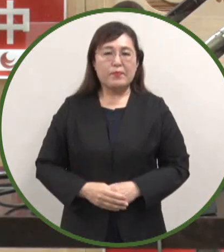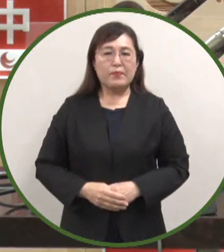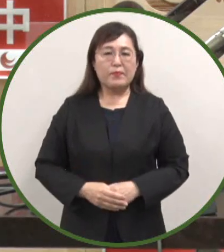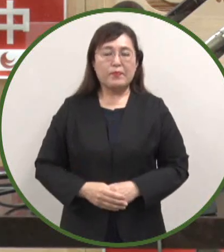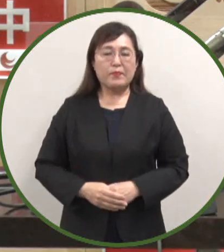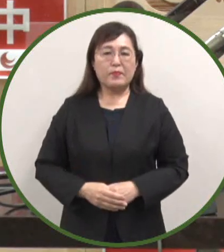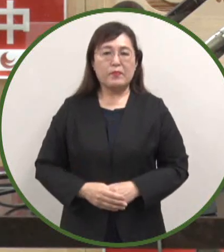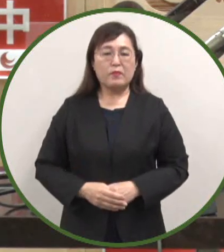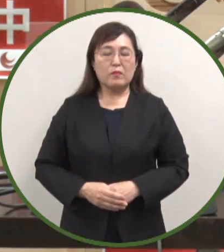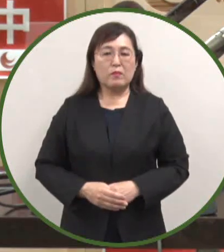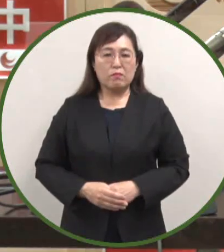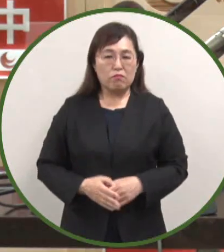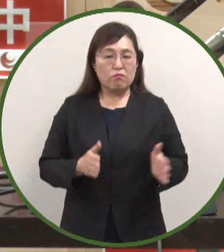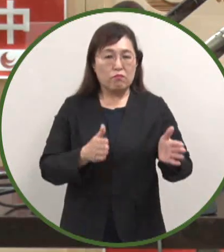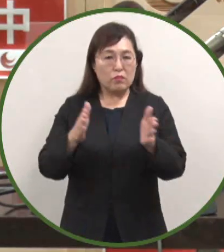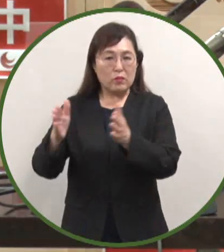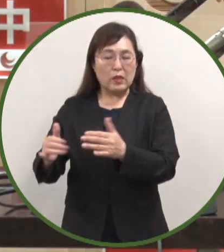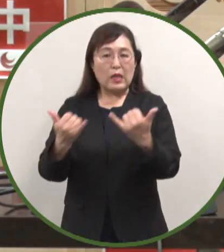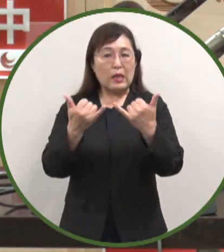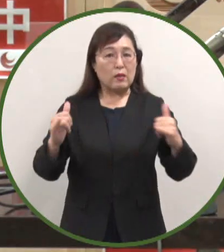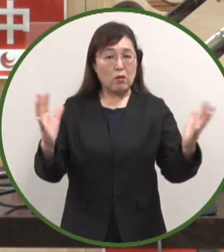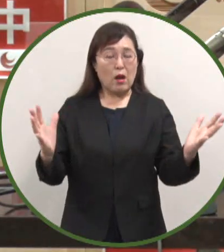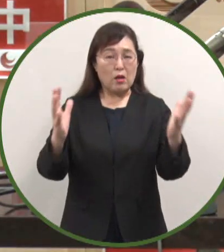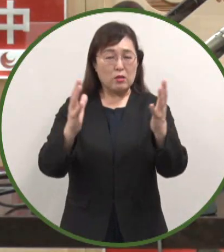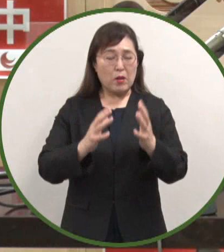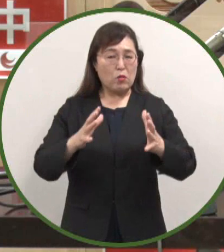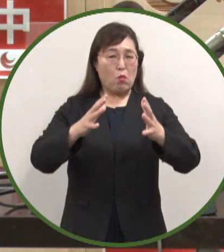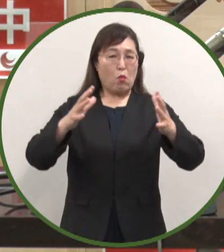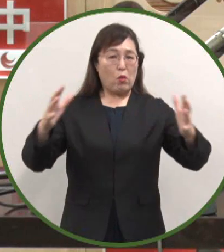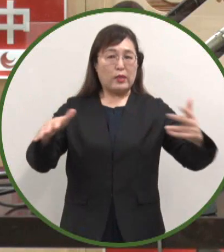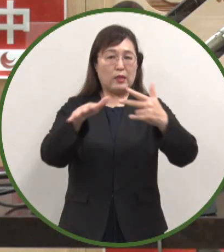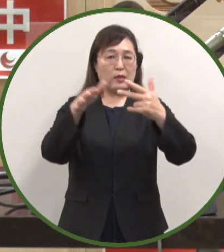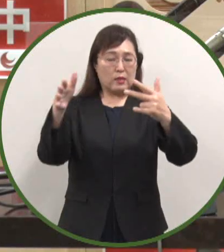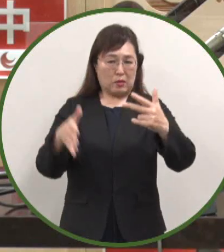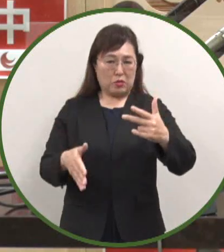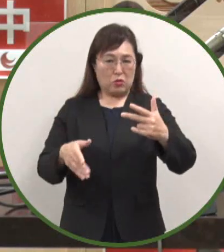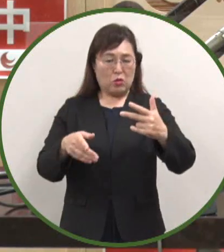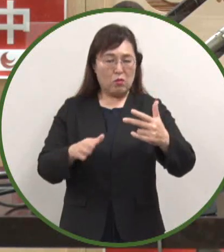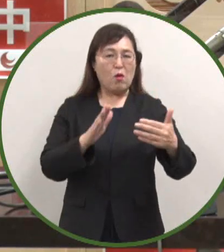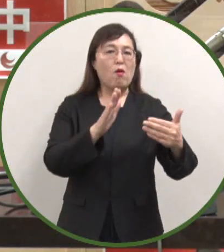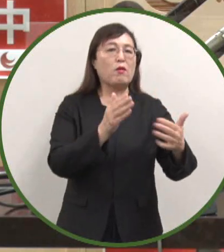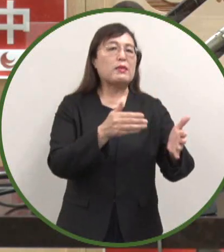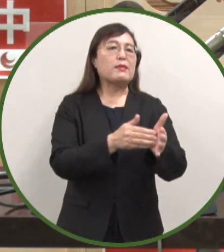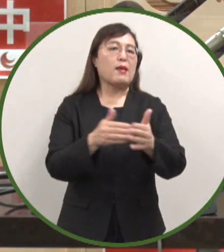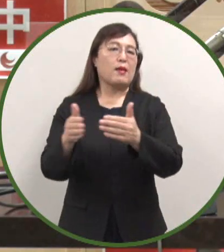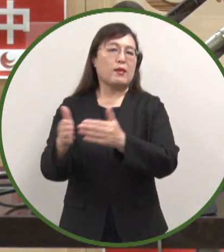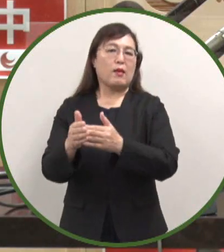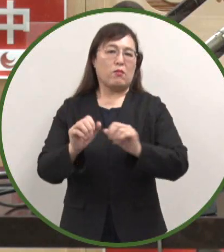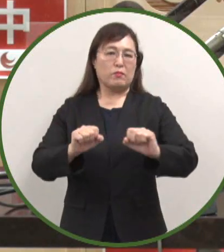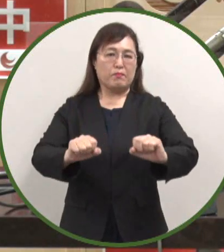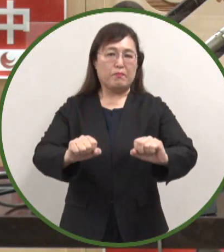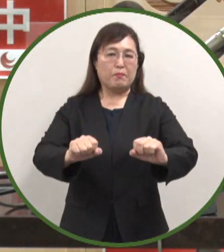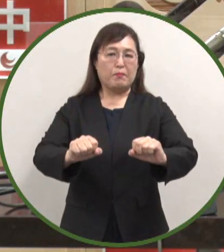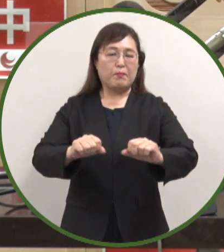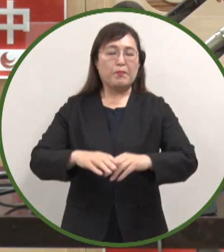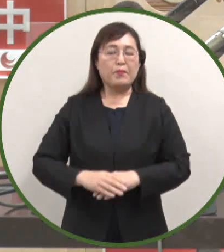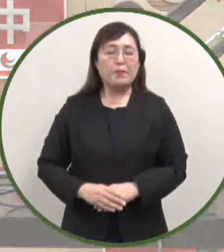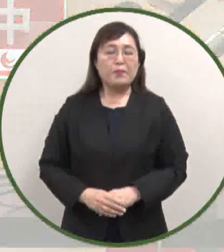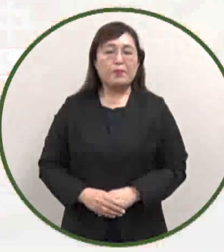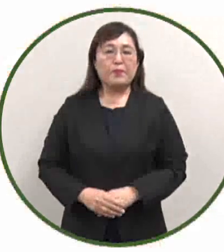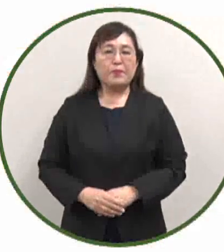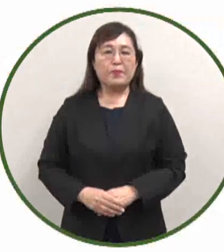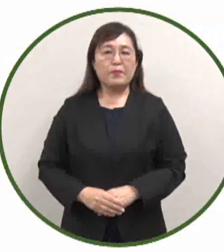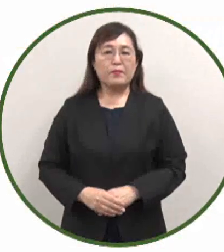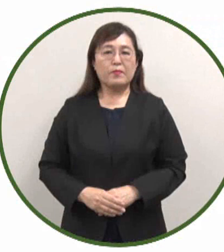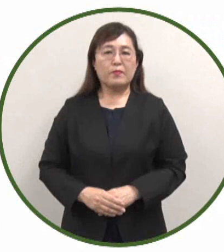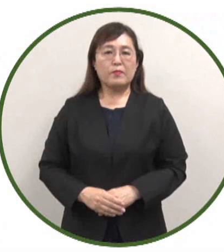それから人が集まる大規模施設についても制限を行いたいと考えております。